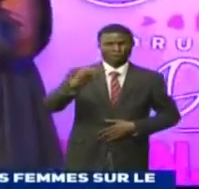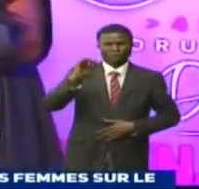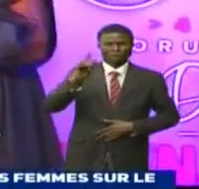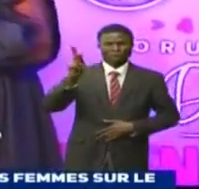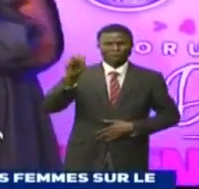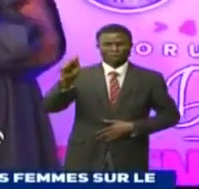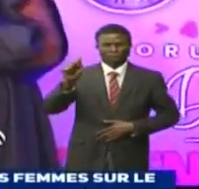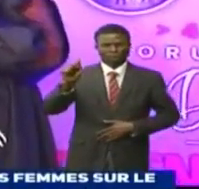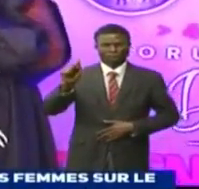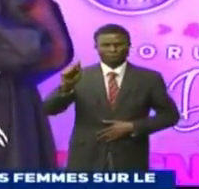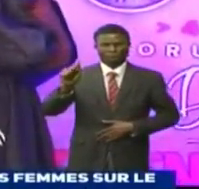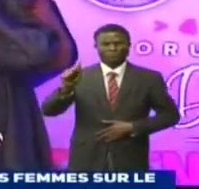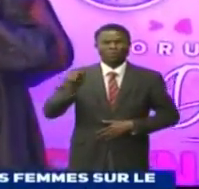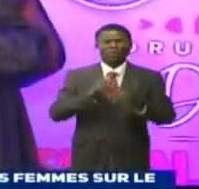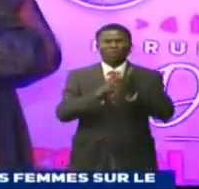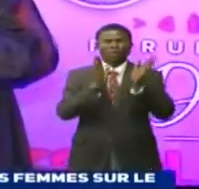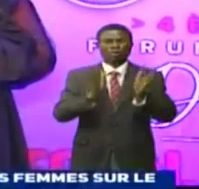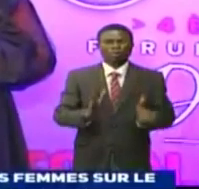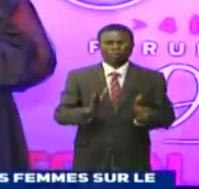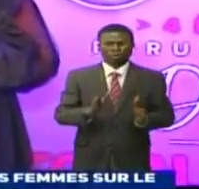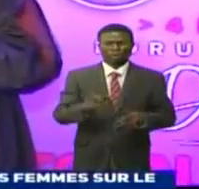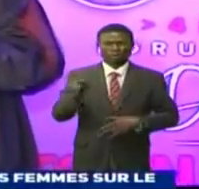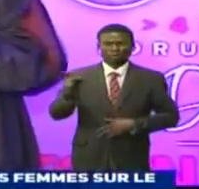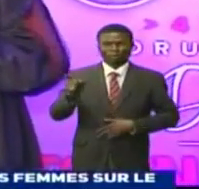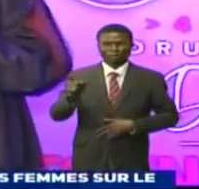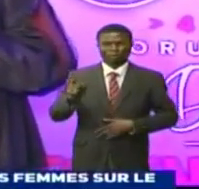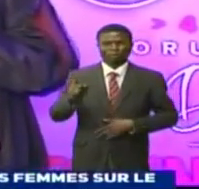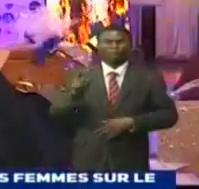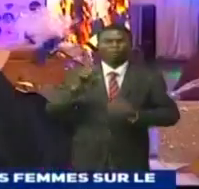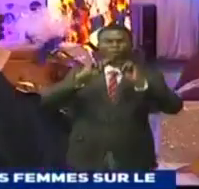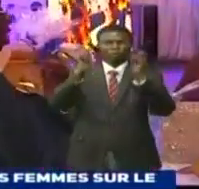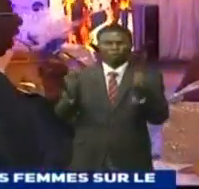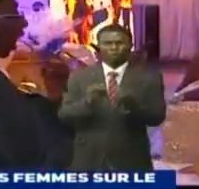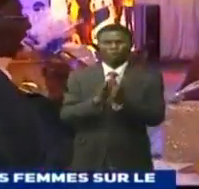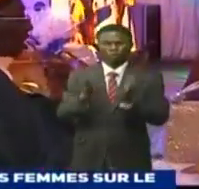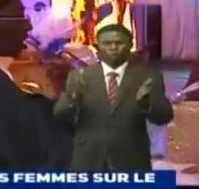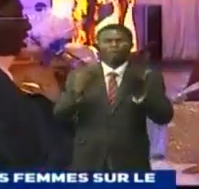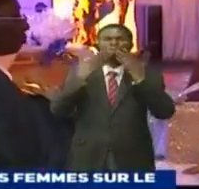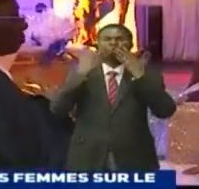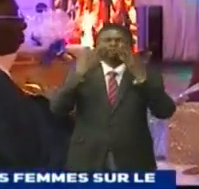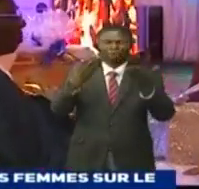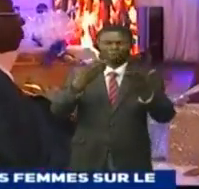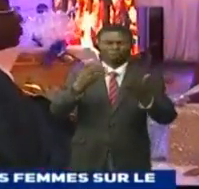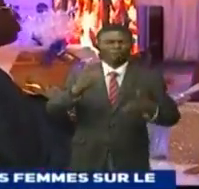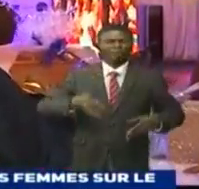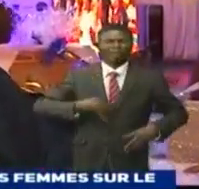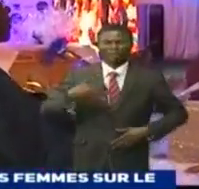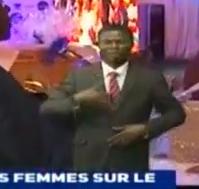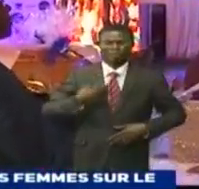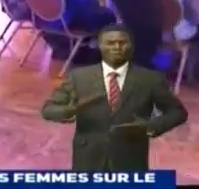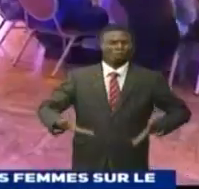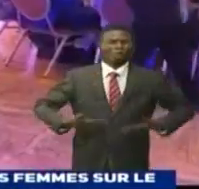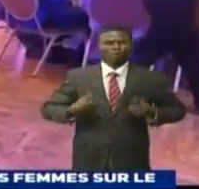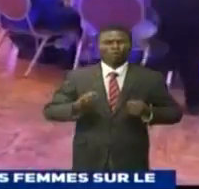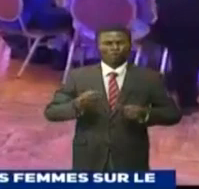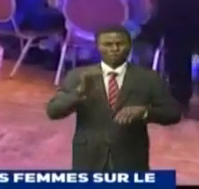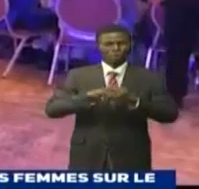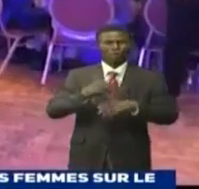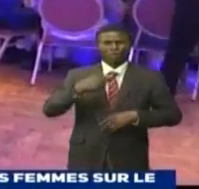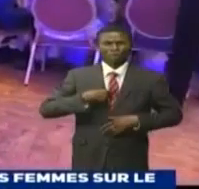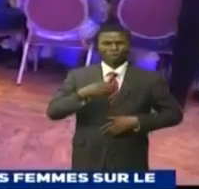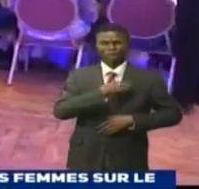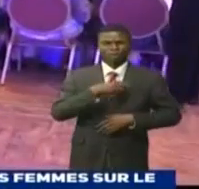sa tête la Générale manager madame Gisèle Catane et toute son équipe en tout cas c'est un sentiment de joie madame